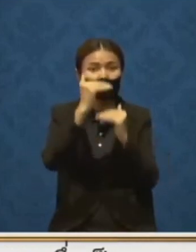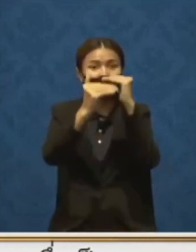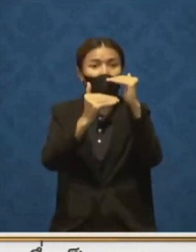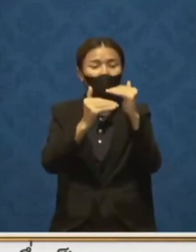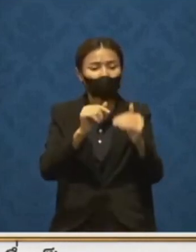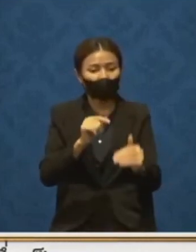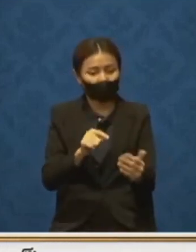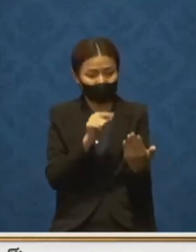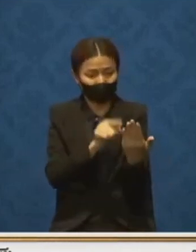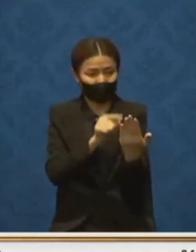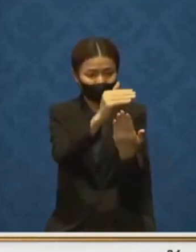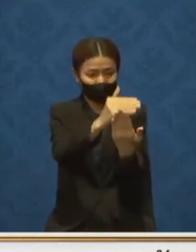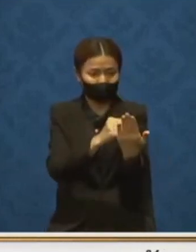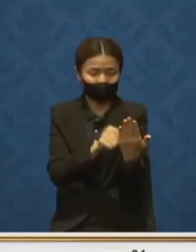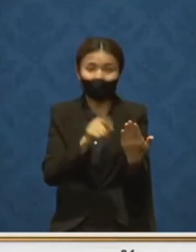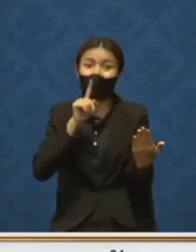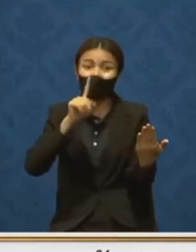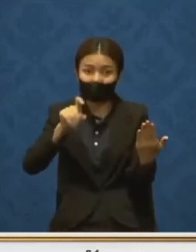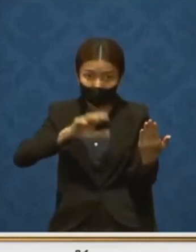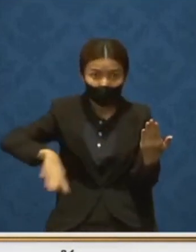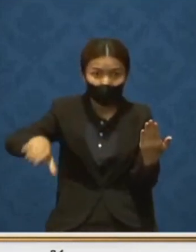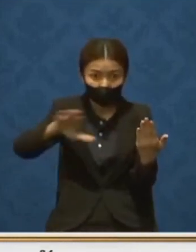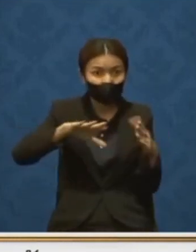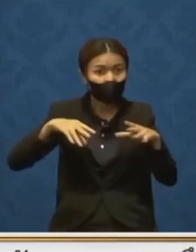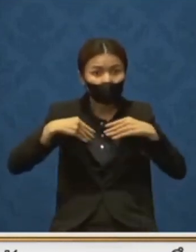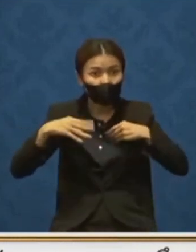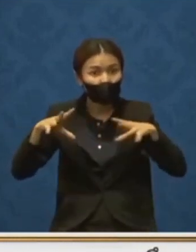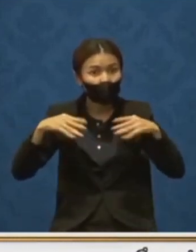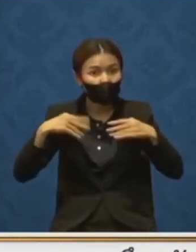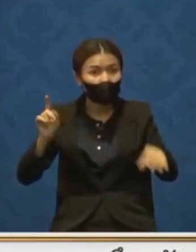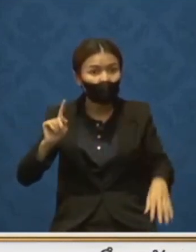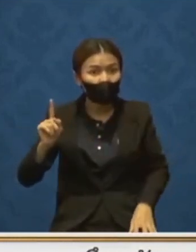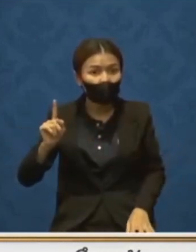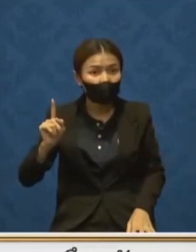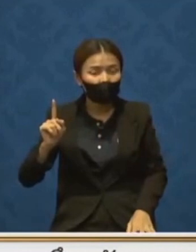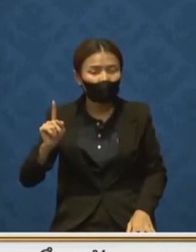าแล้วหรือไม่ก่อนลงมติผมขอตรวจสอบองค์ประชุมนะครับ